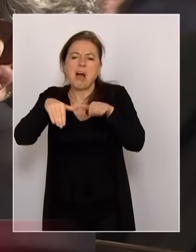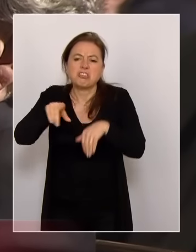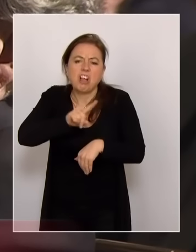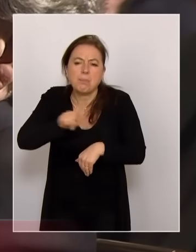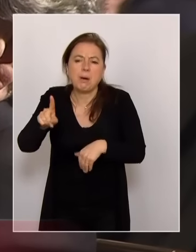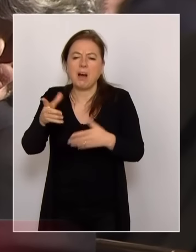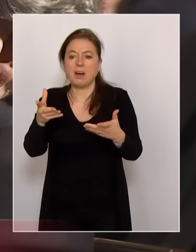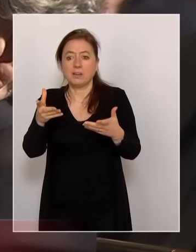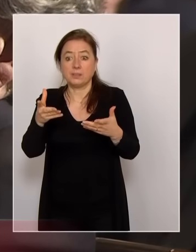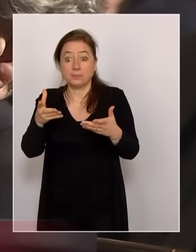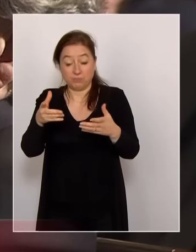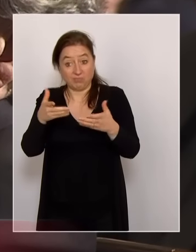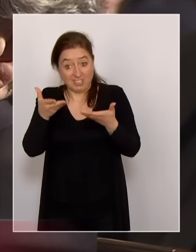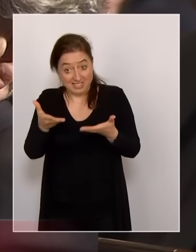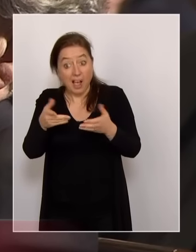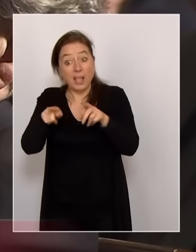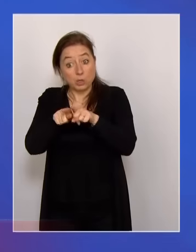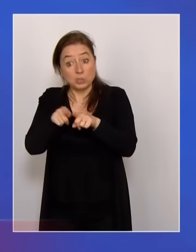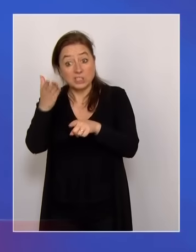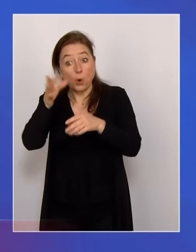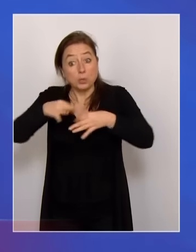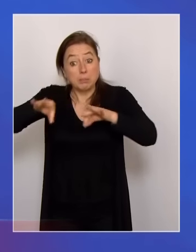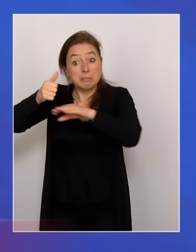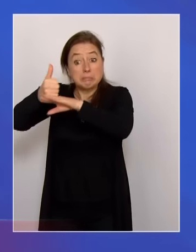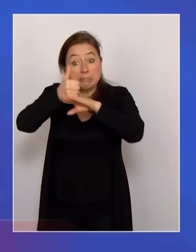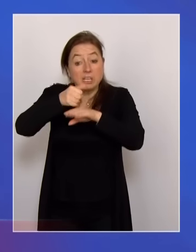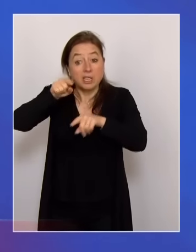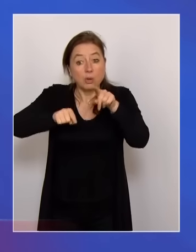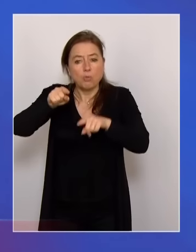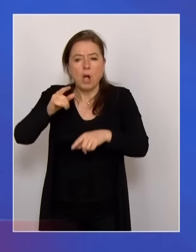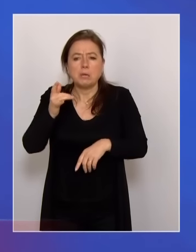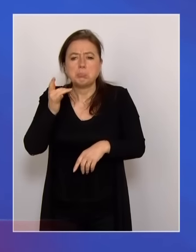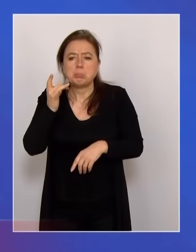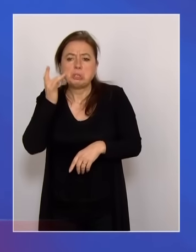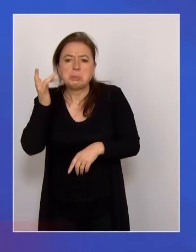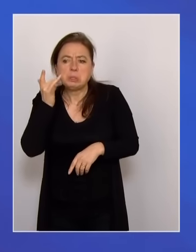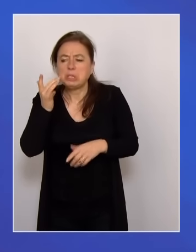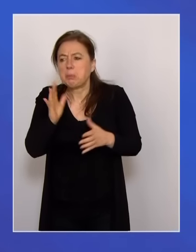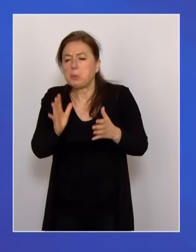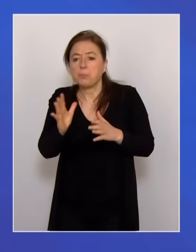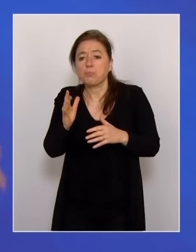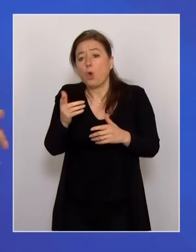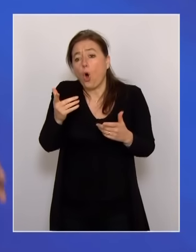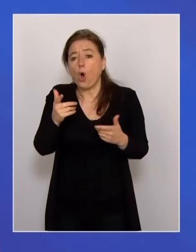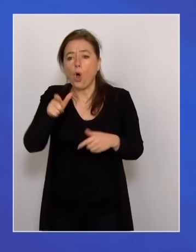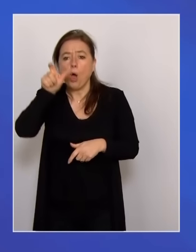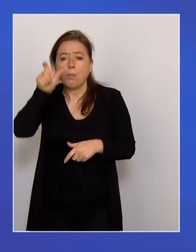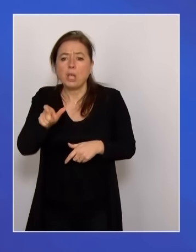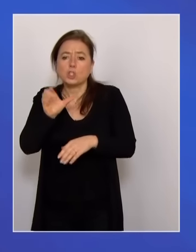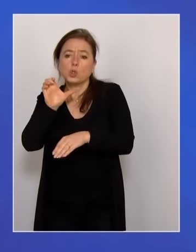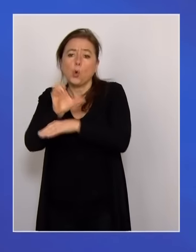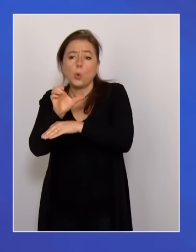sont en train de devenir timides en disant les nationalistes les anti